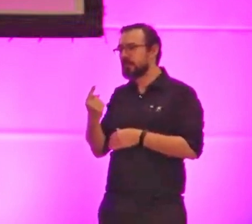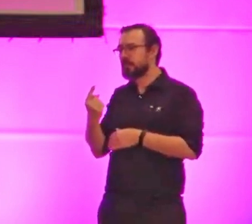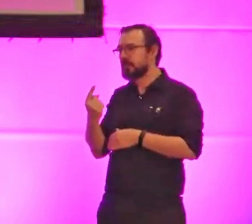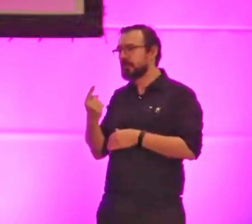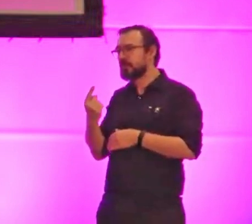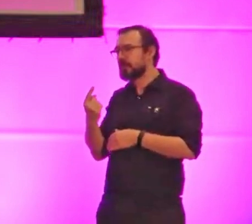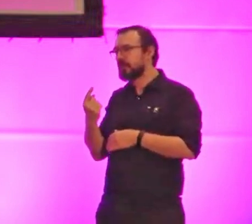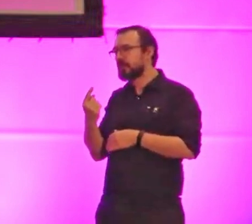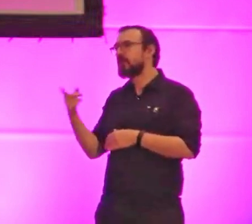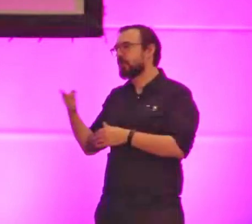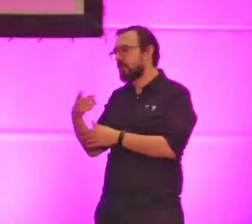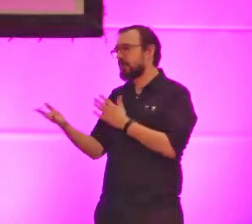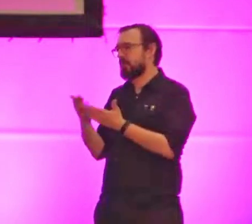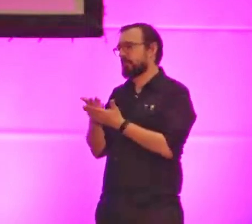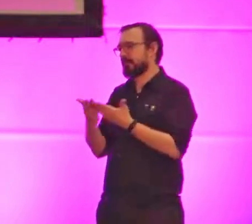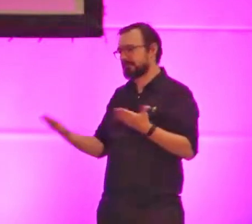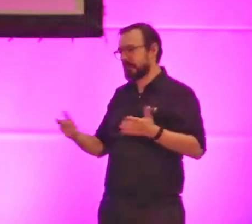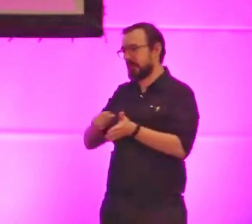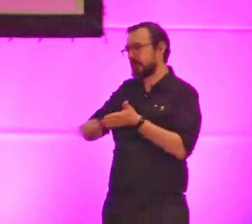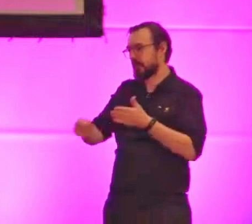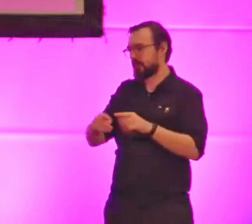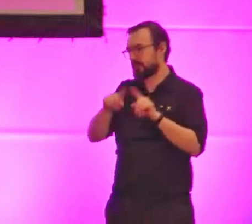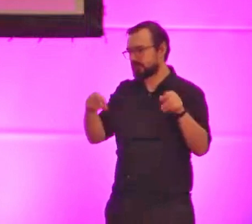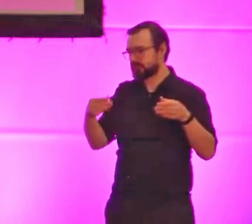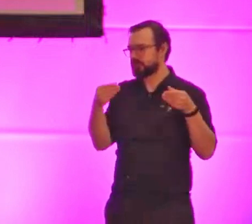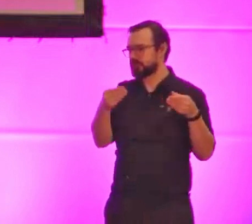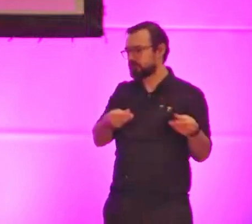de presenterade en rapport.